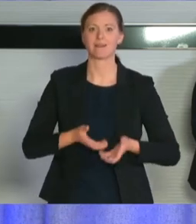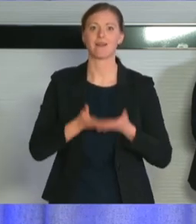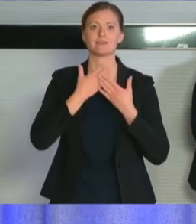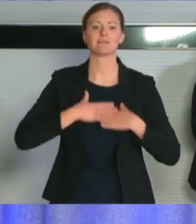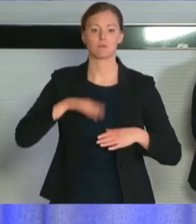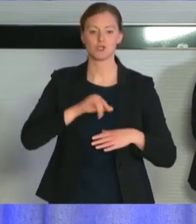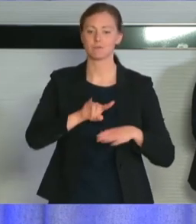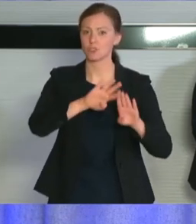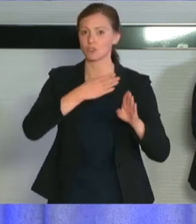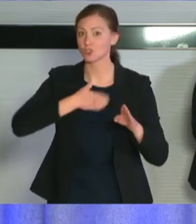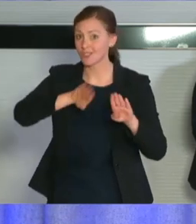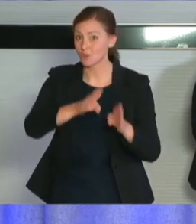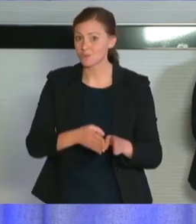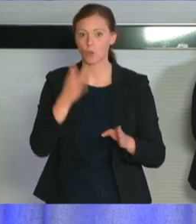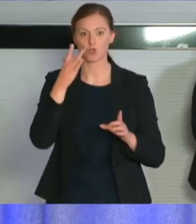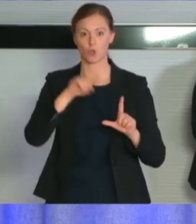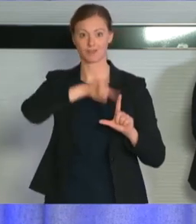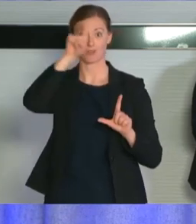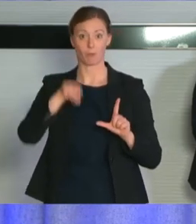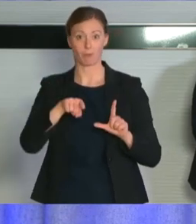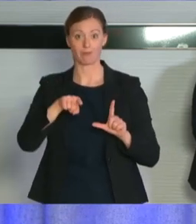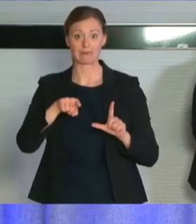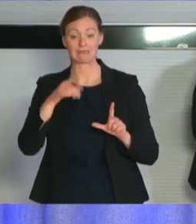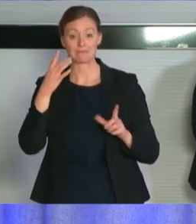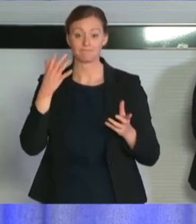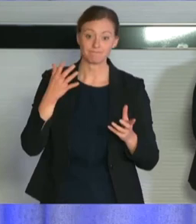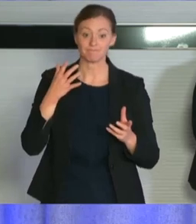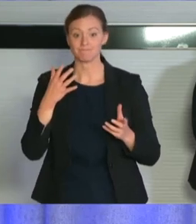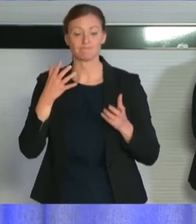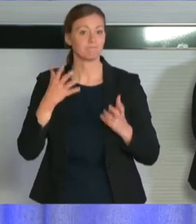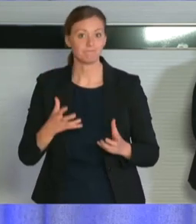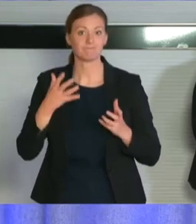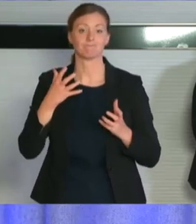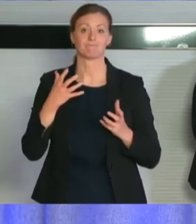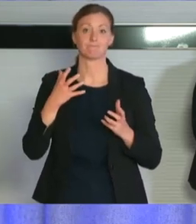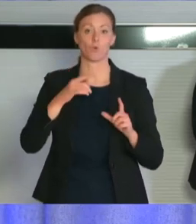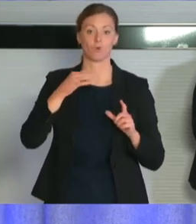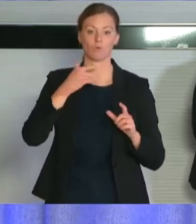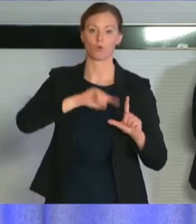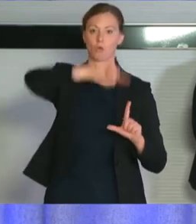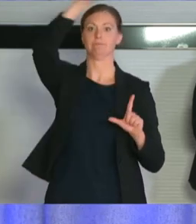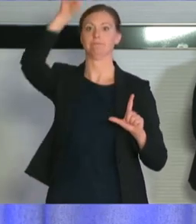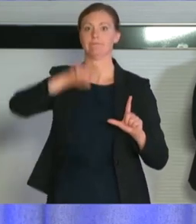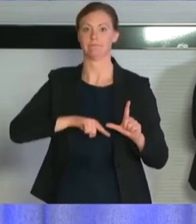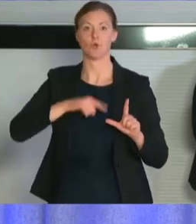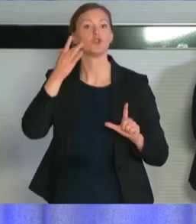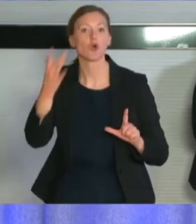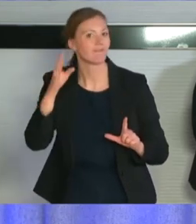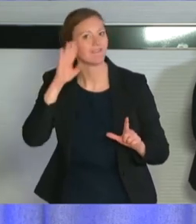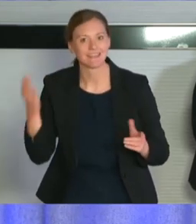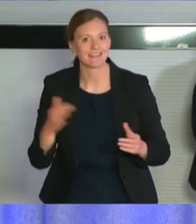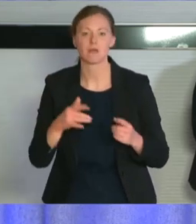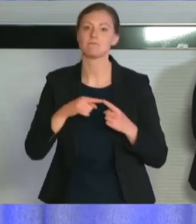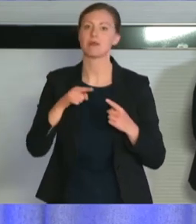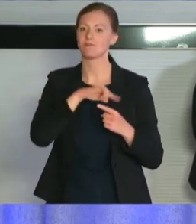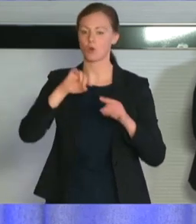en eventuell da topp blir, det, hvor spissen blir og når den kommer, det vet vi ikke enda, men modellen vår vil,